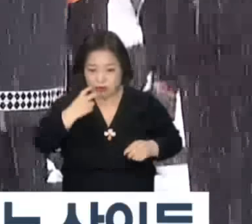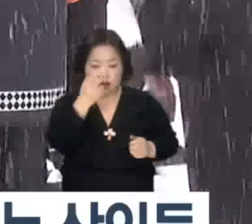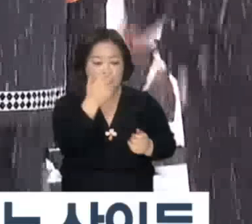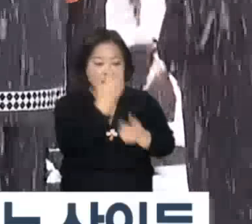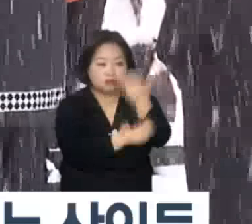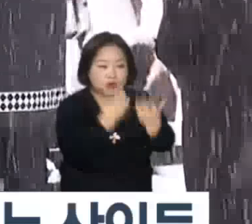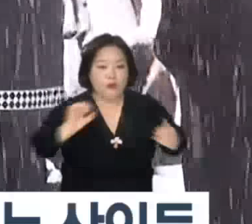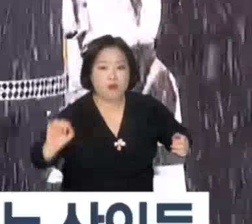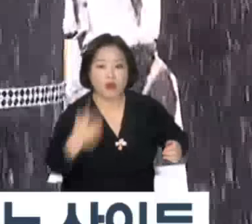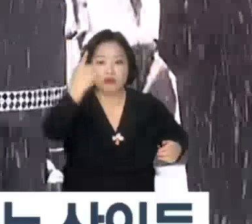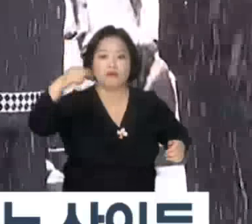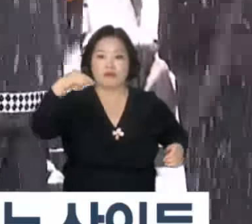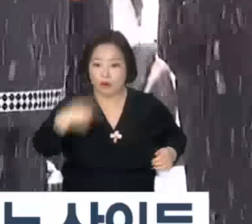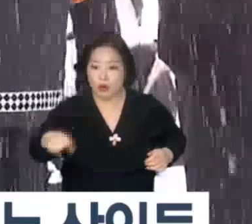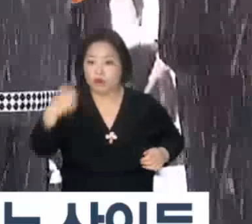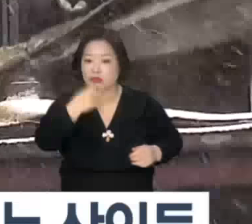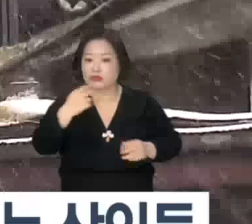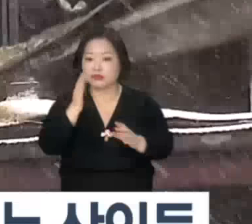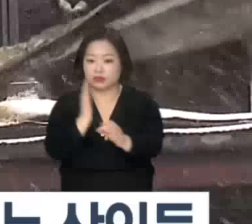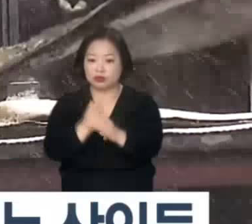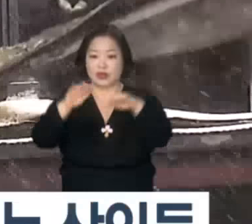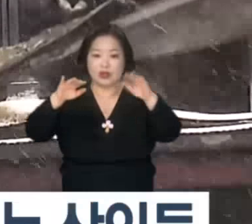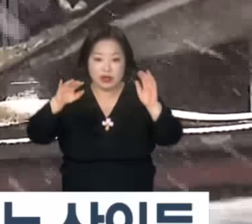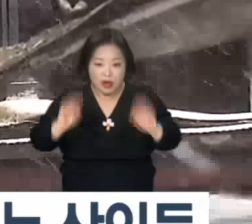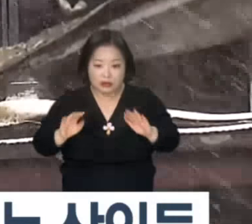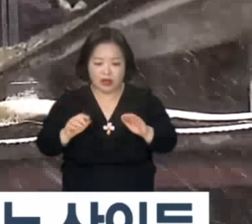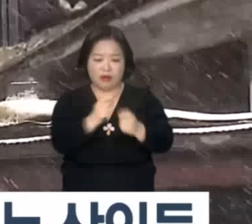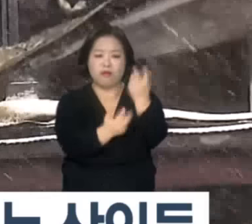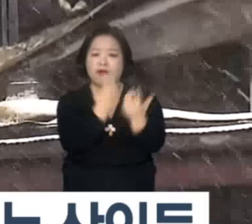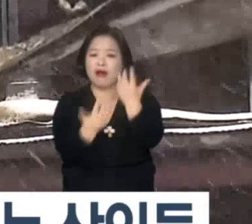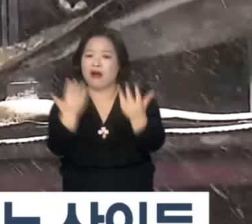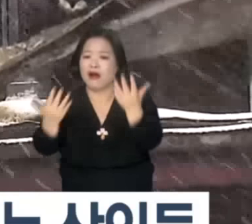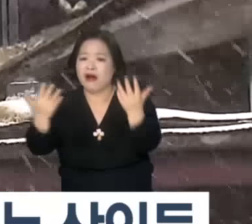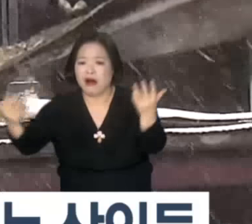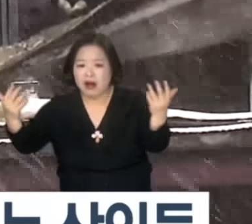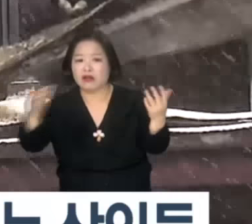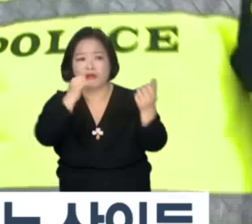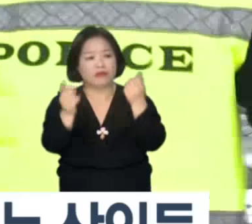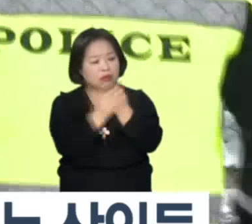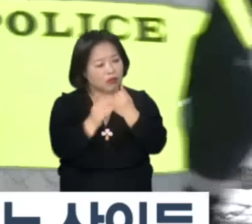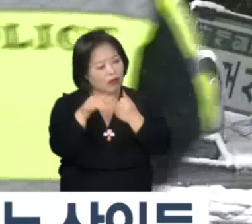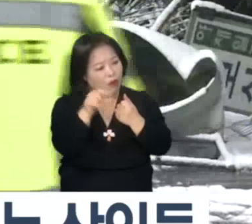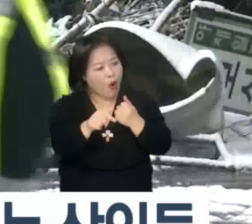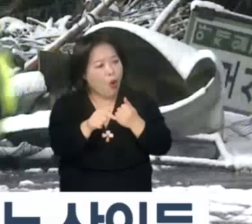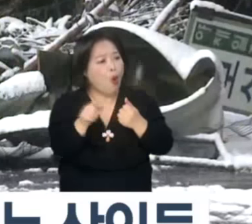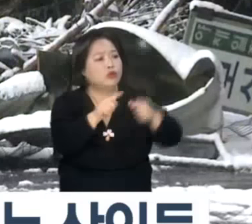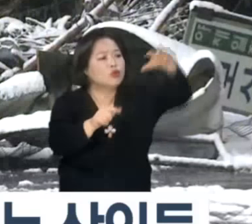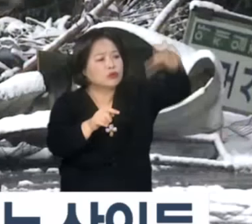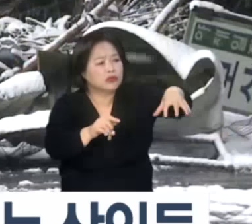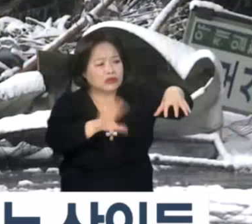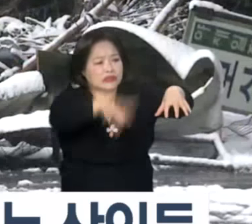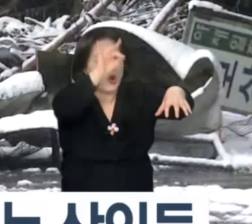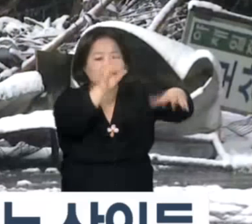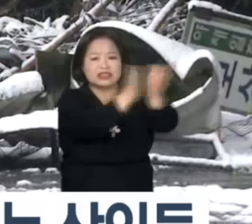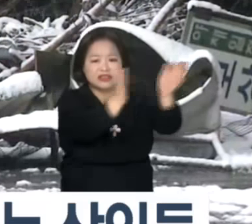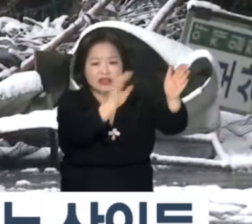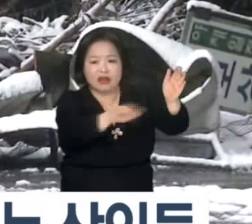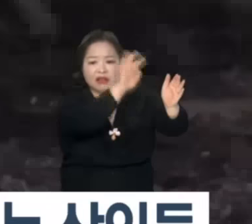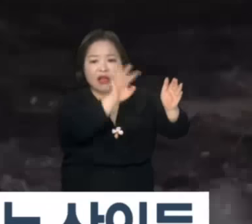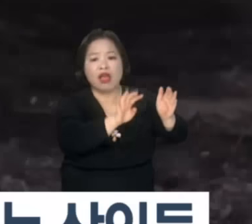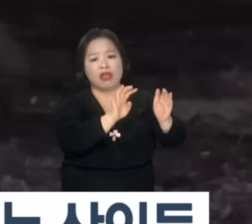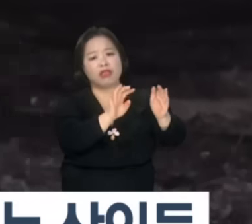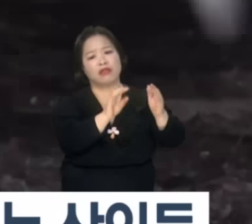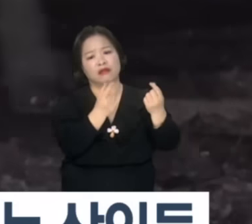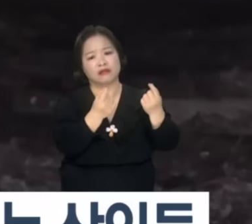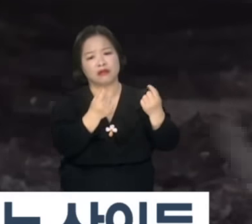화재 원인을 조사할 예정입니다. 하지만 발화 지점이 모두 타버려 화재 원인을 규명하는 데 시간이 걸릴 것으로 보입니다. 또